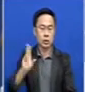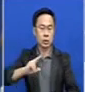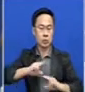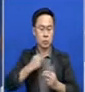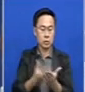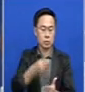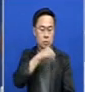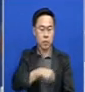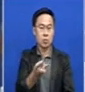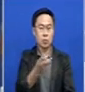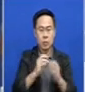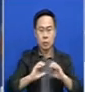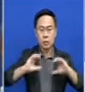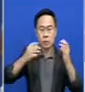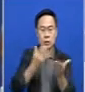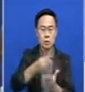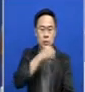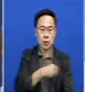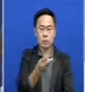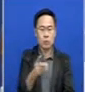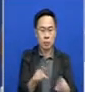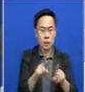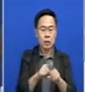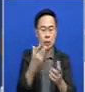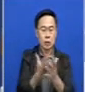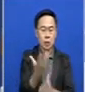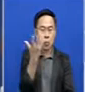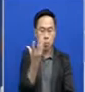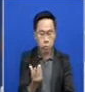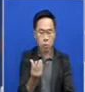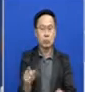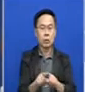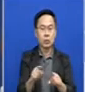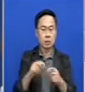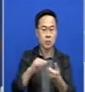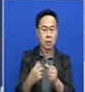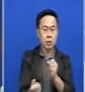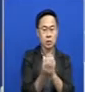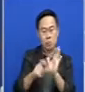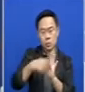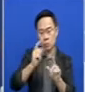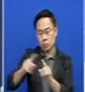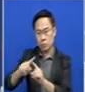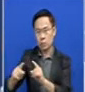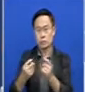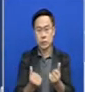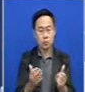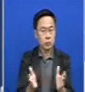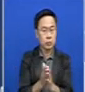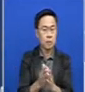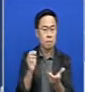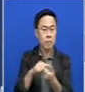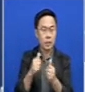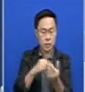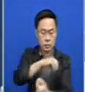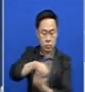นและรายได้ของรัฐบาลมีท่าทีที่จะหดตัวลงไปอีกเนื่องจากความเสี่ยงต่างๆนานานะครับรวมถึงภาวะสถาน